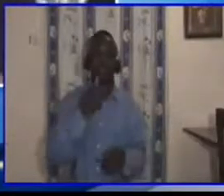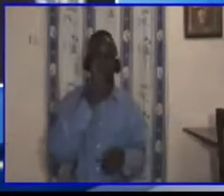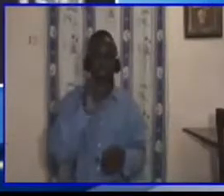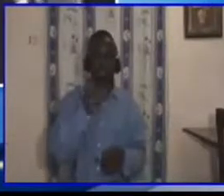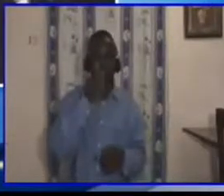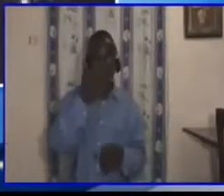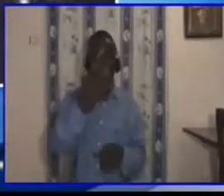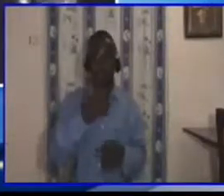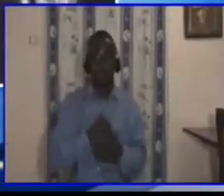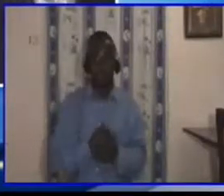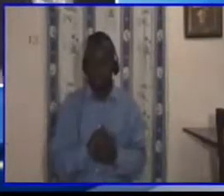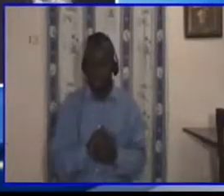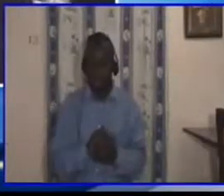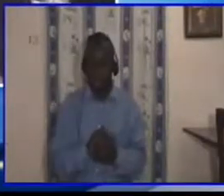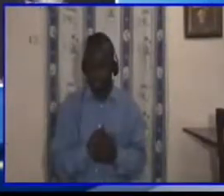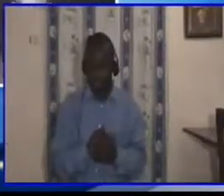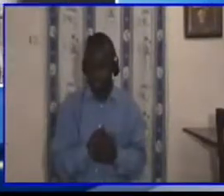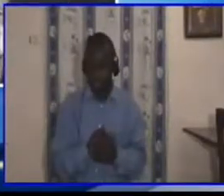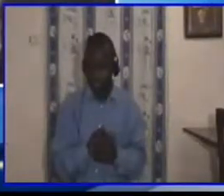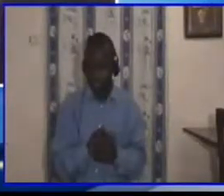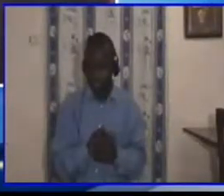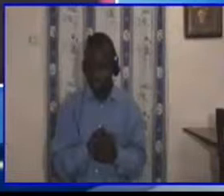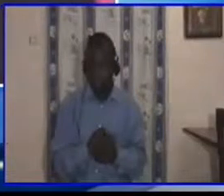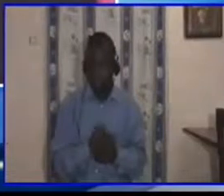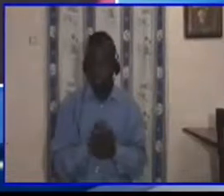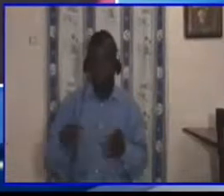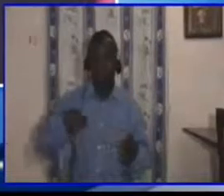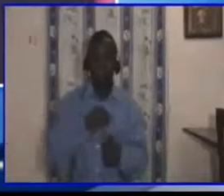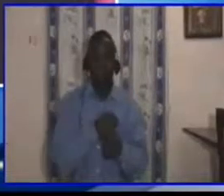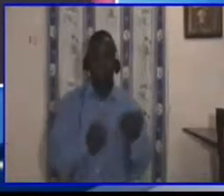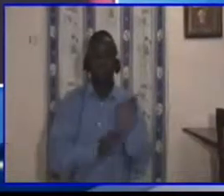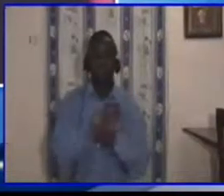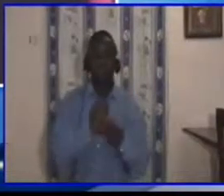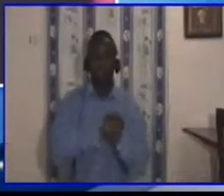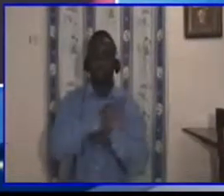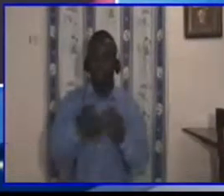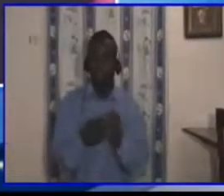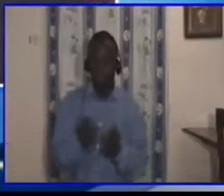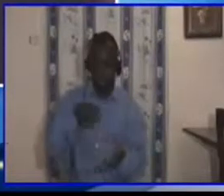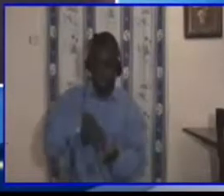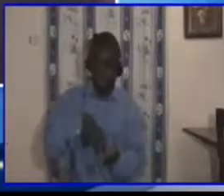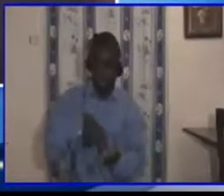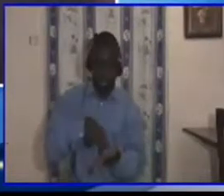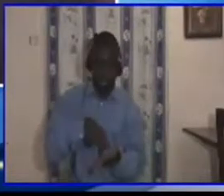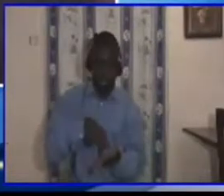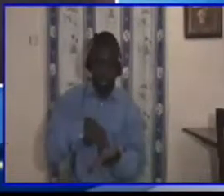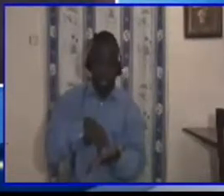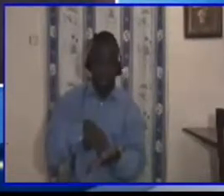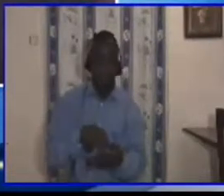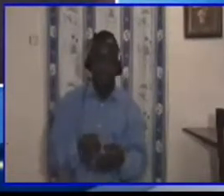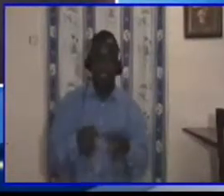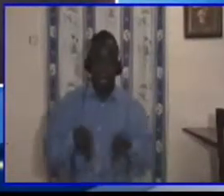alziamoci in piedi mentre leggiamo questo meraviglioso passo nella scrittura